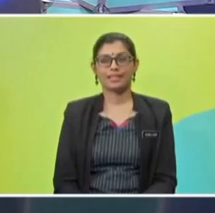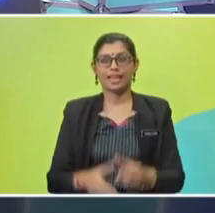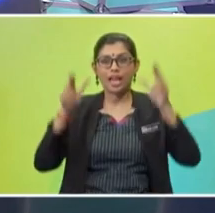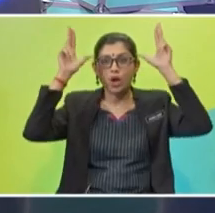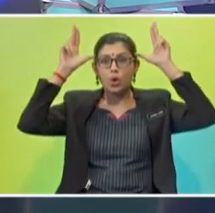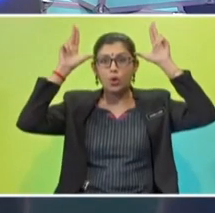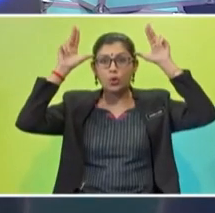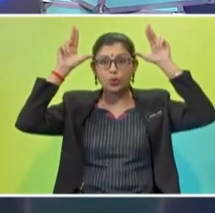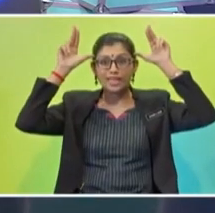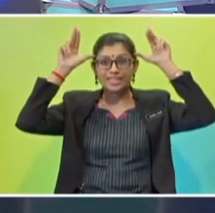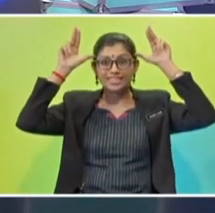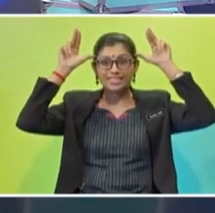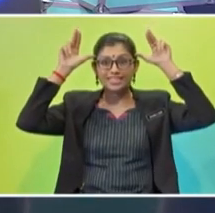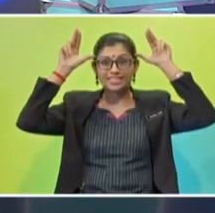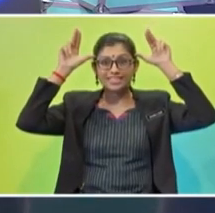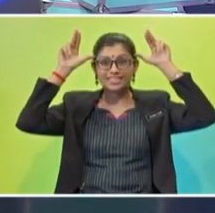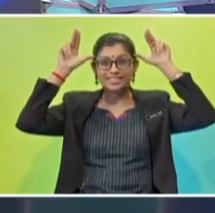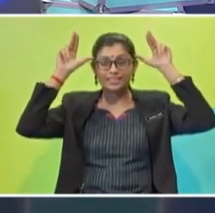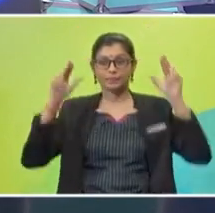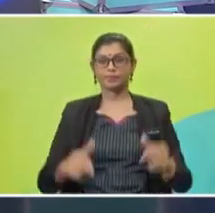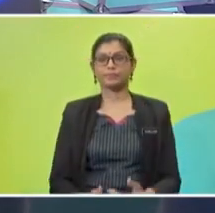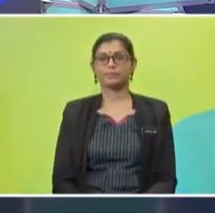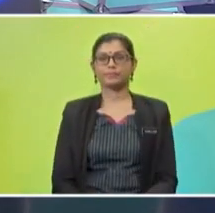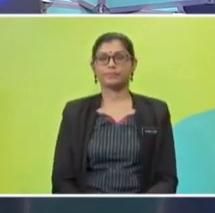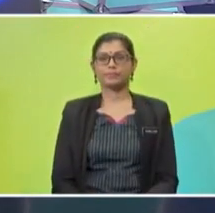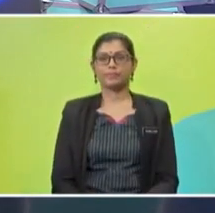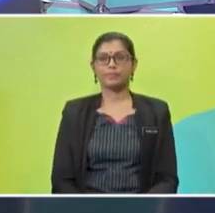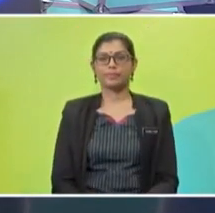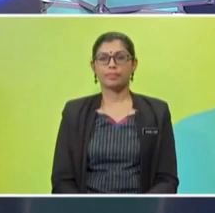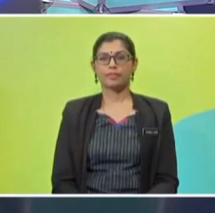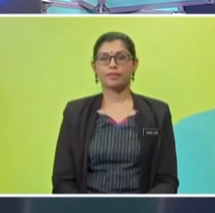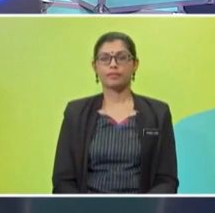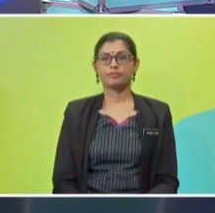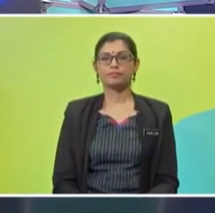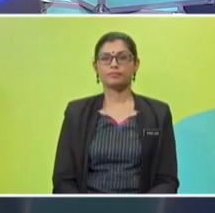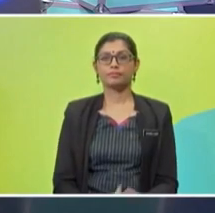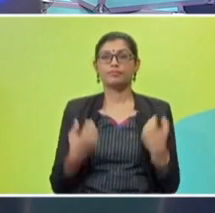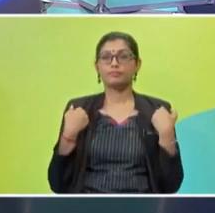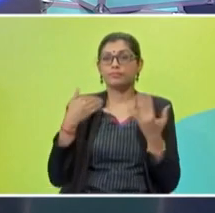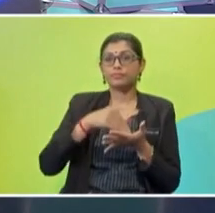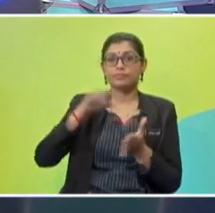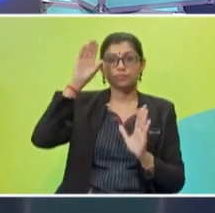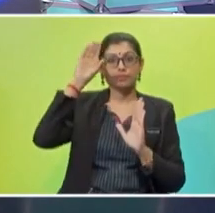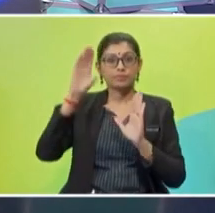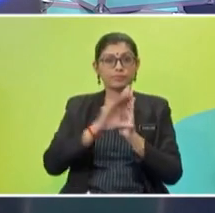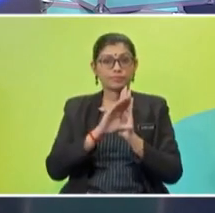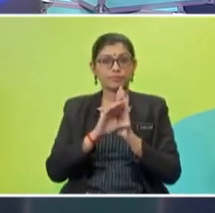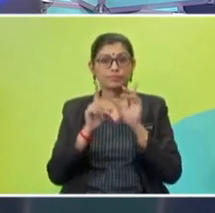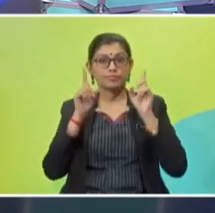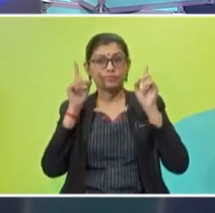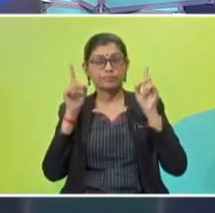bisanya untuk menjeda akeh baik-baik kambing kambing kambing